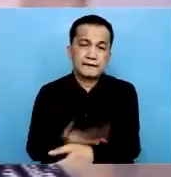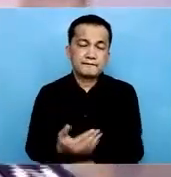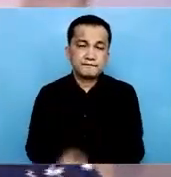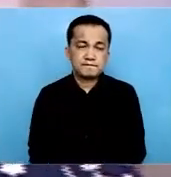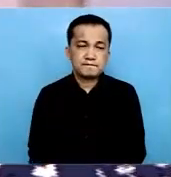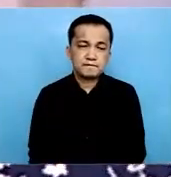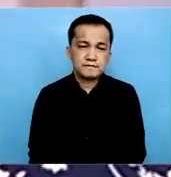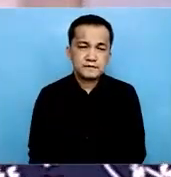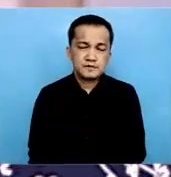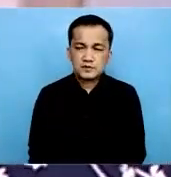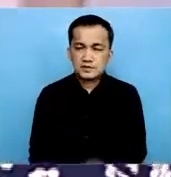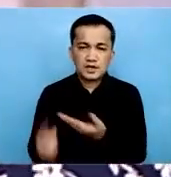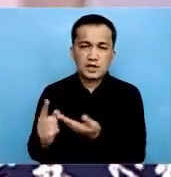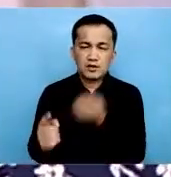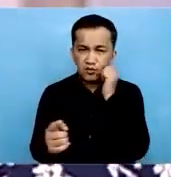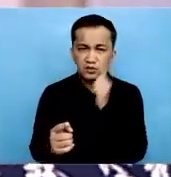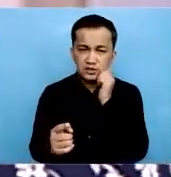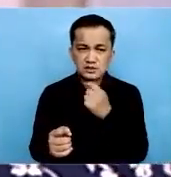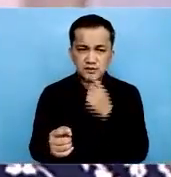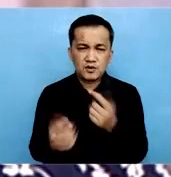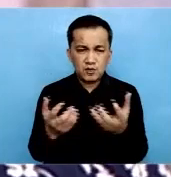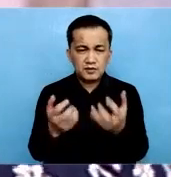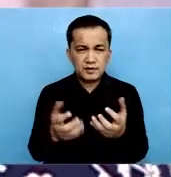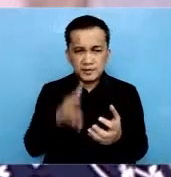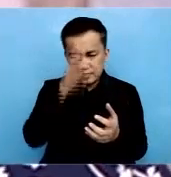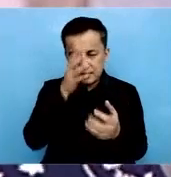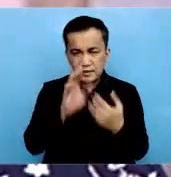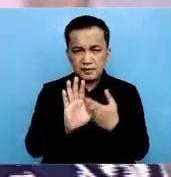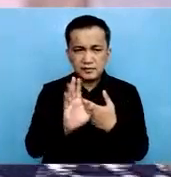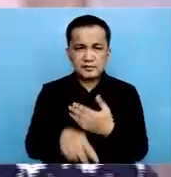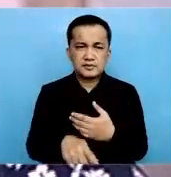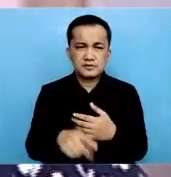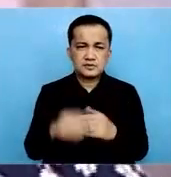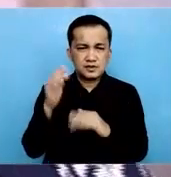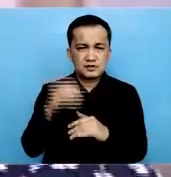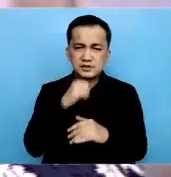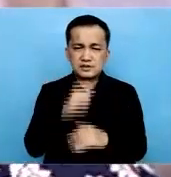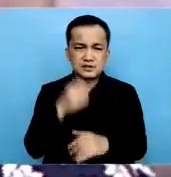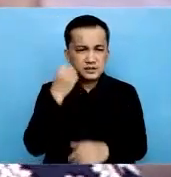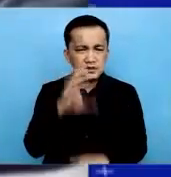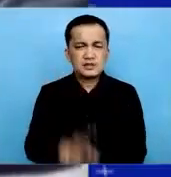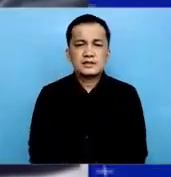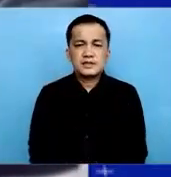Tapos lagi sinasabi, I want my papa back. Sana hindi na lang siya umalis.